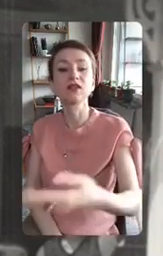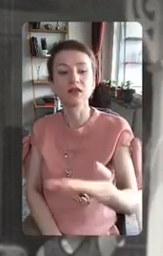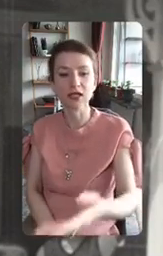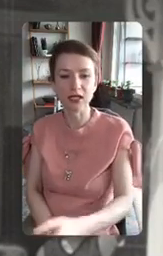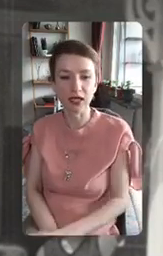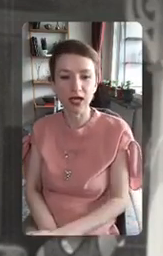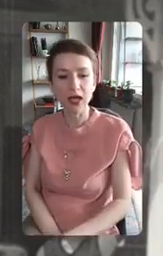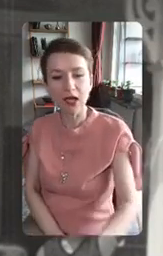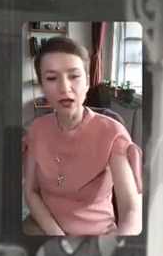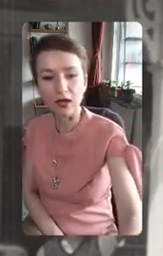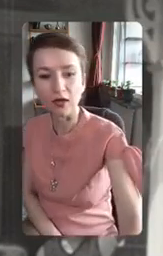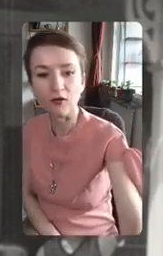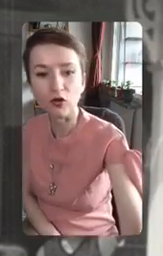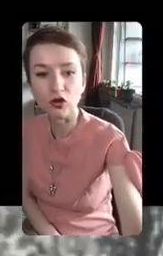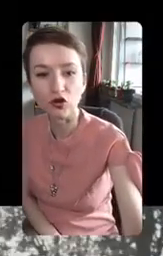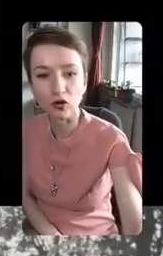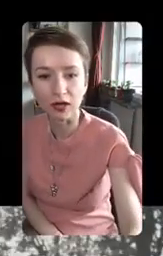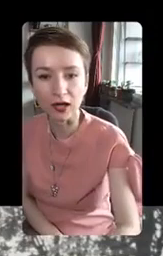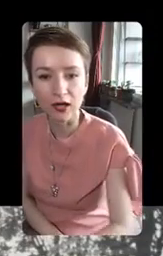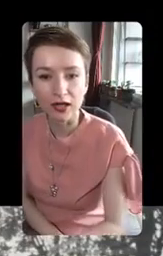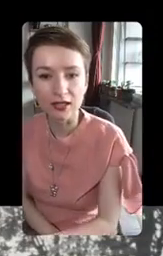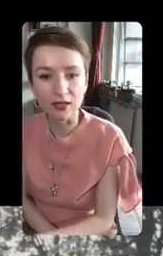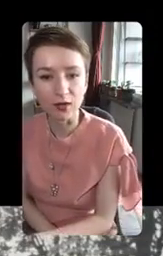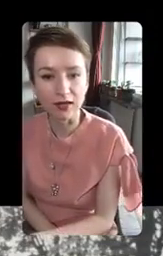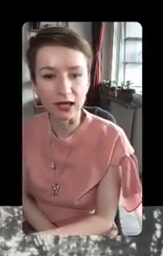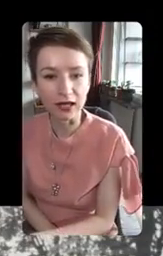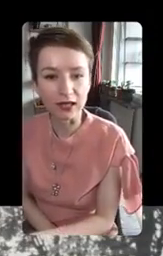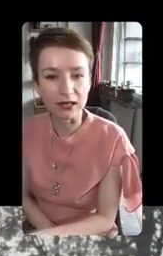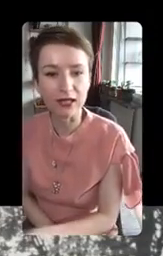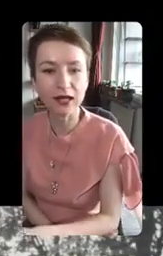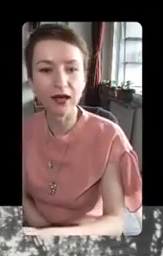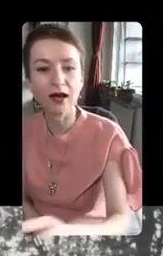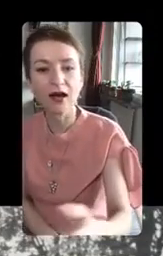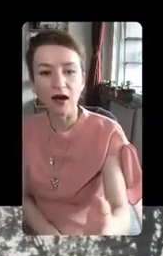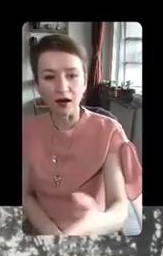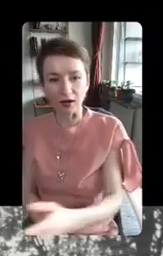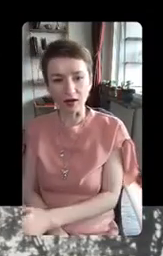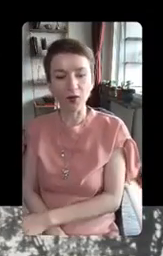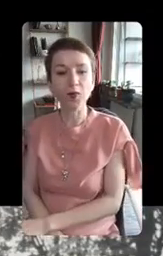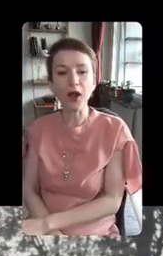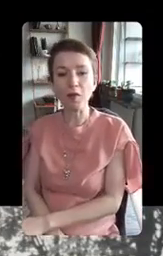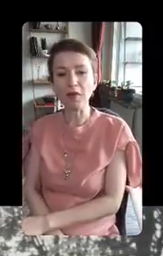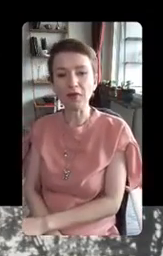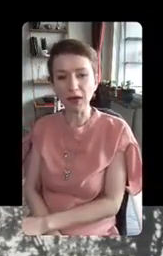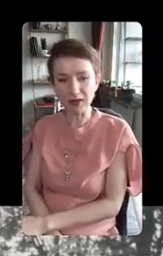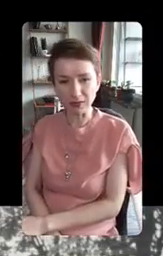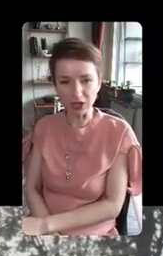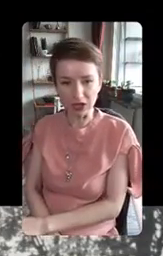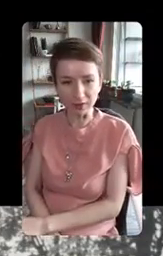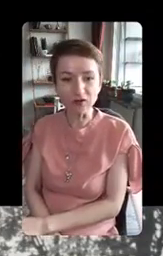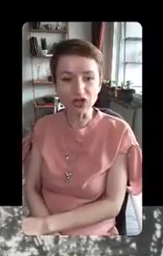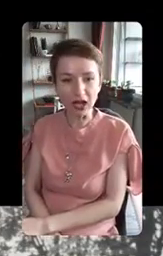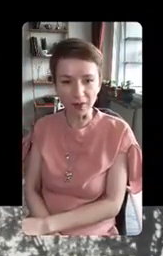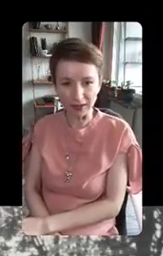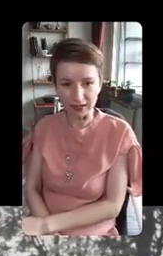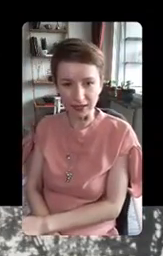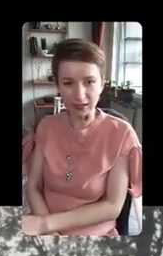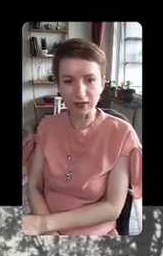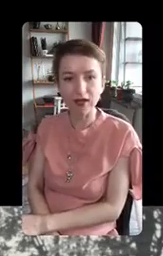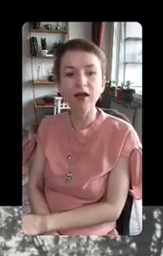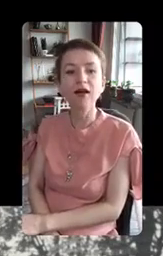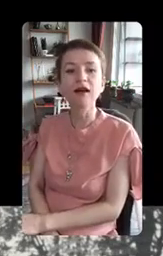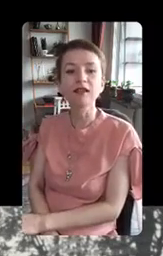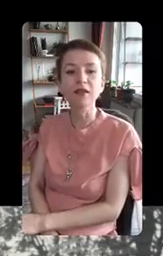сединами, сыновья выросли. И вот еще одна семейная идиллия, прямо под моим изображением в